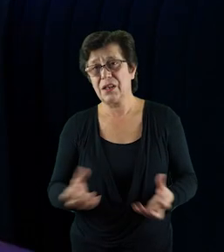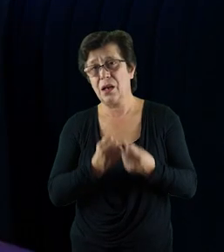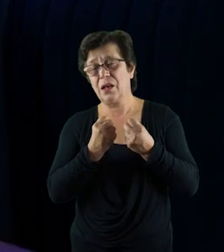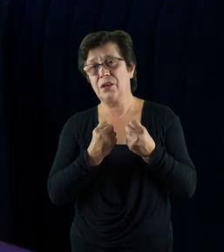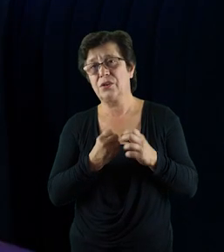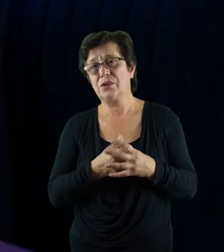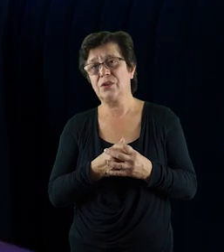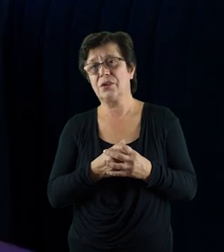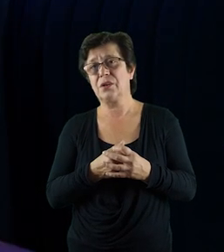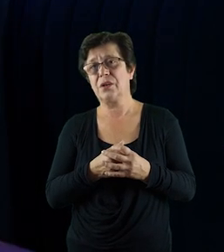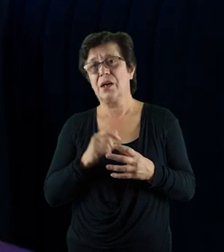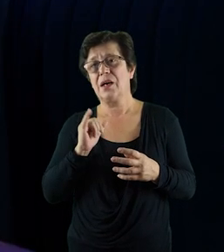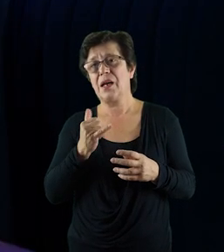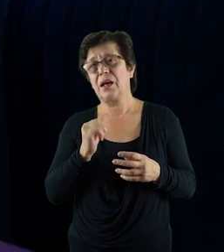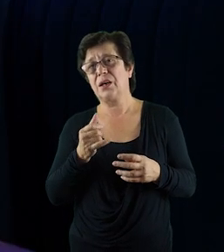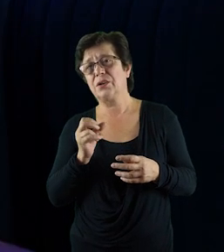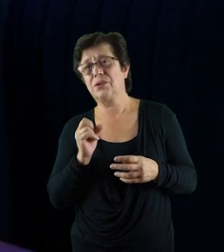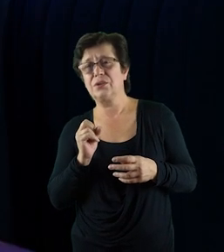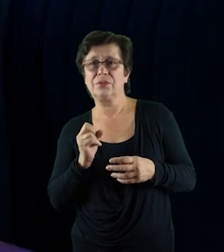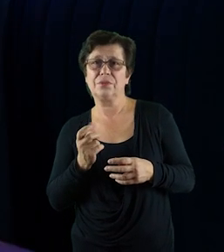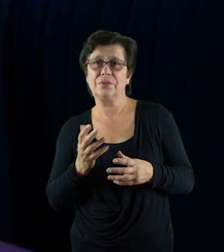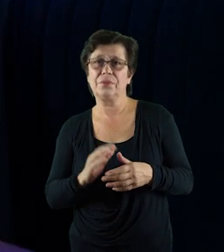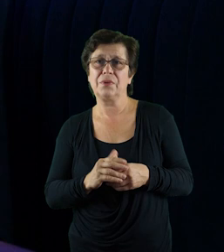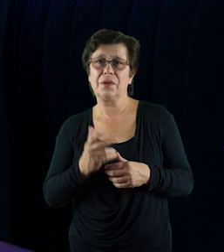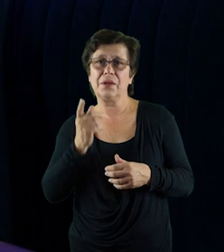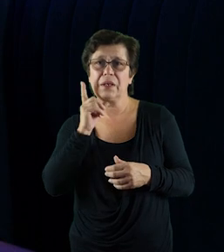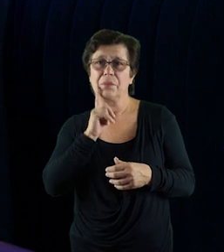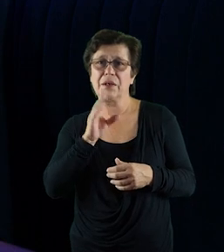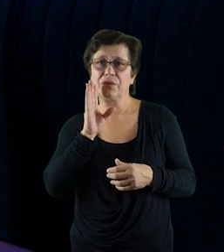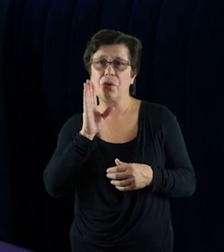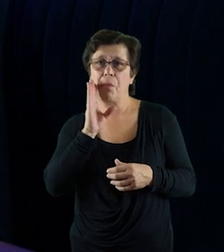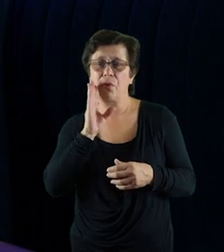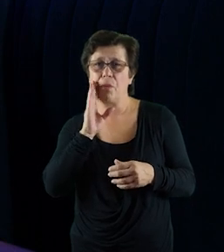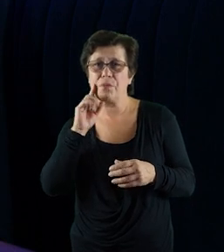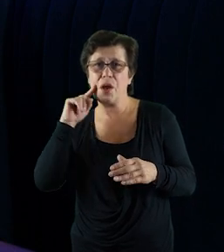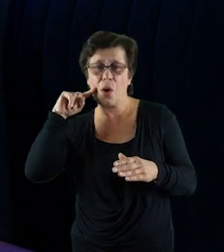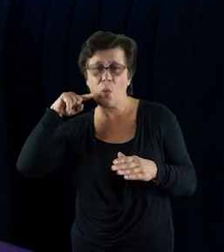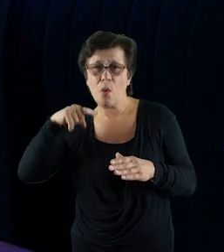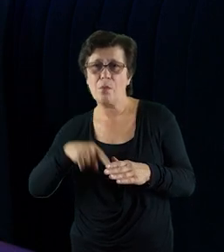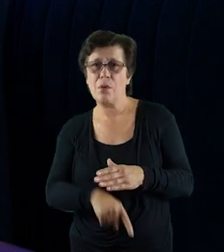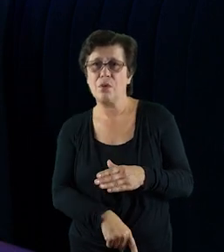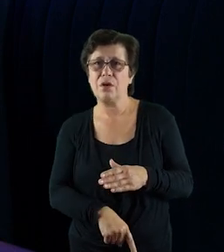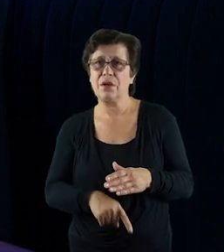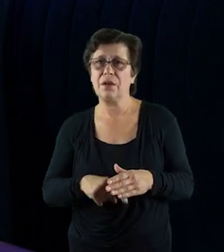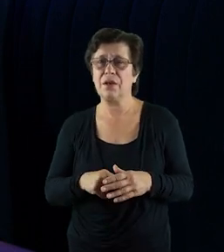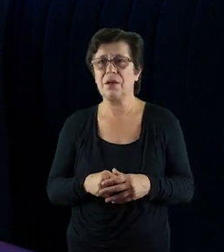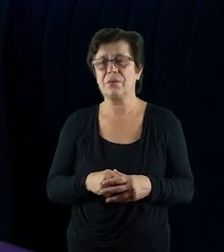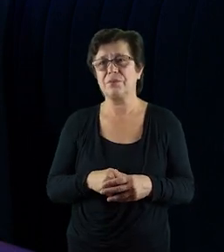znaleźć jakieś takie no, nieprawdopodobnie głębokie